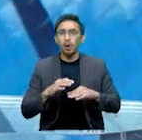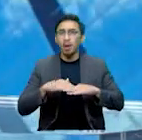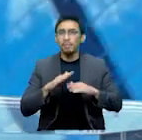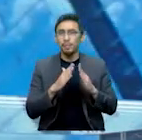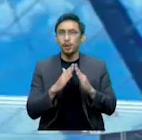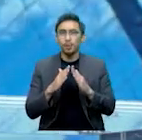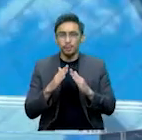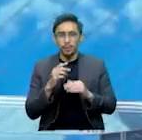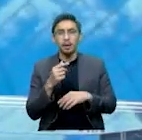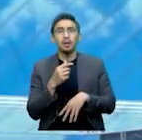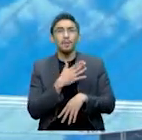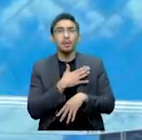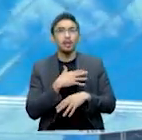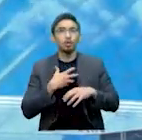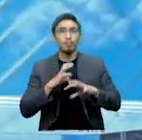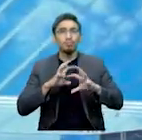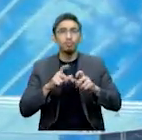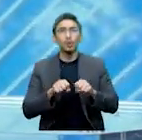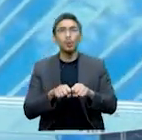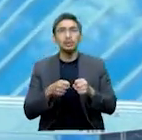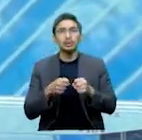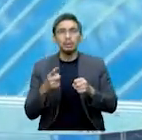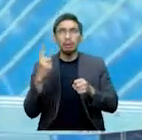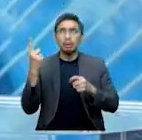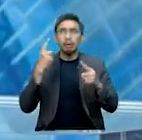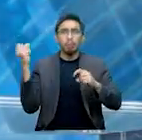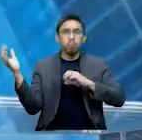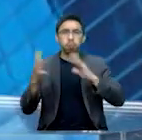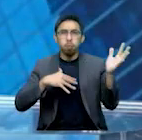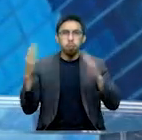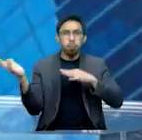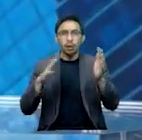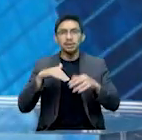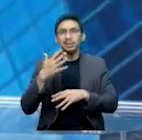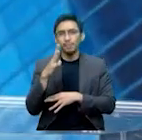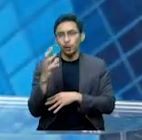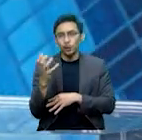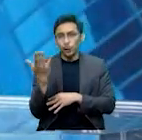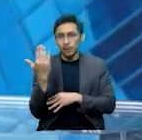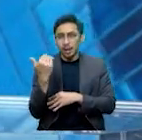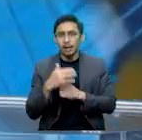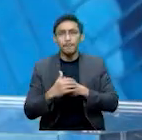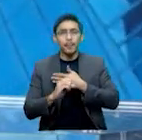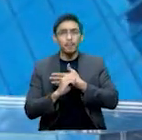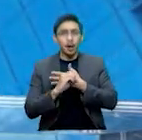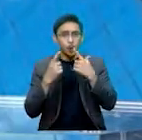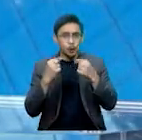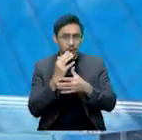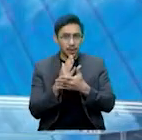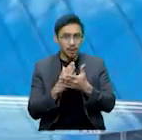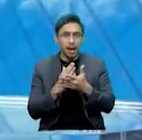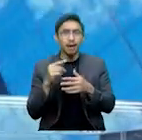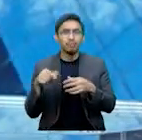Puluhan rumah di Kabupaten Sukabumi rusak disapu angin puting beliung pada Sabtu sore. Sementara di Temanggung, Jawa Tengah, puting beliung dan